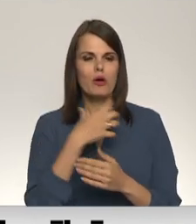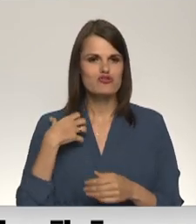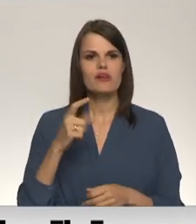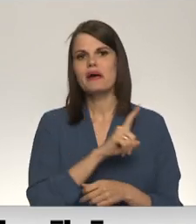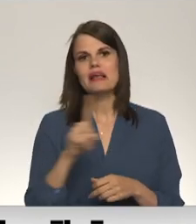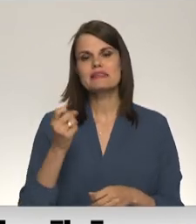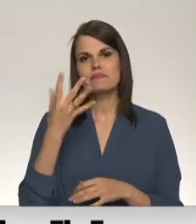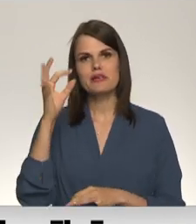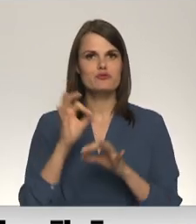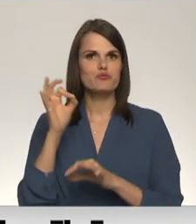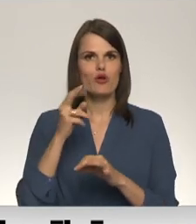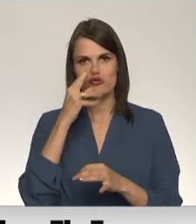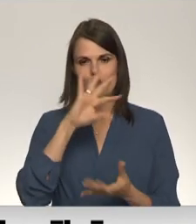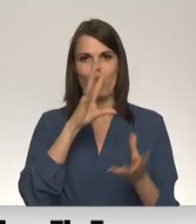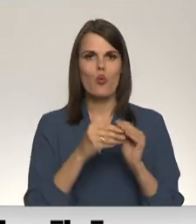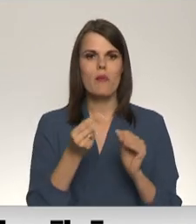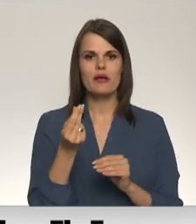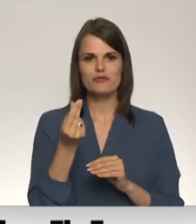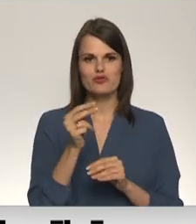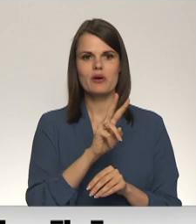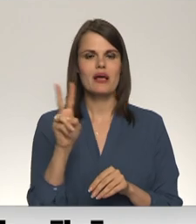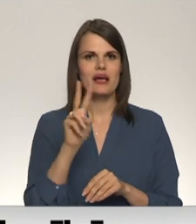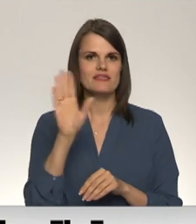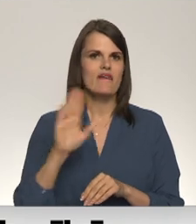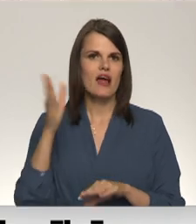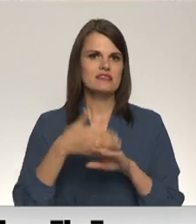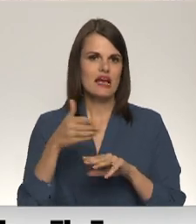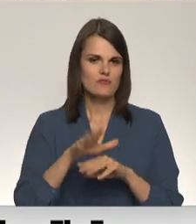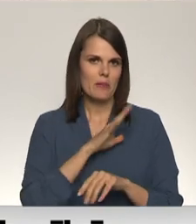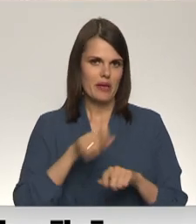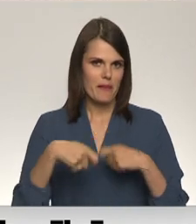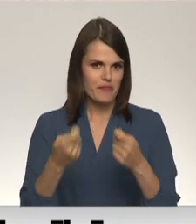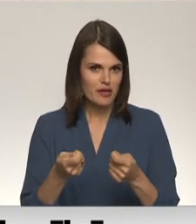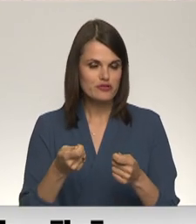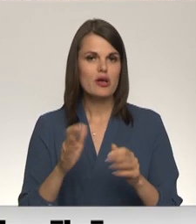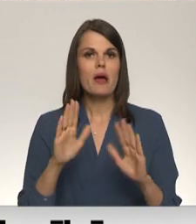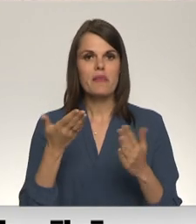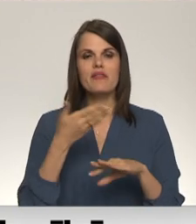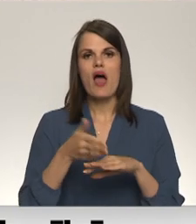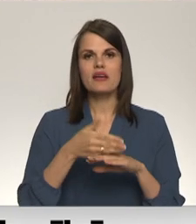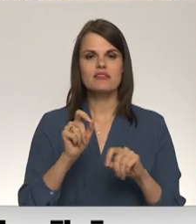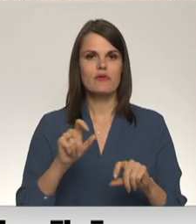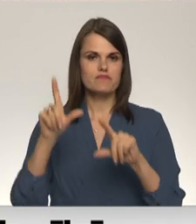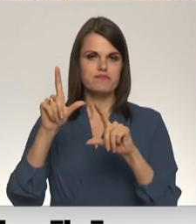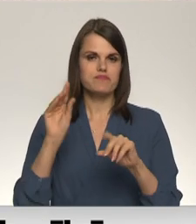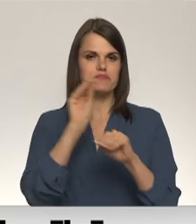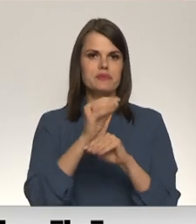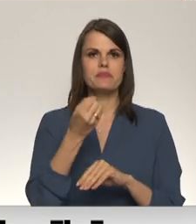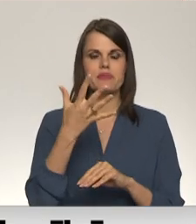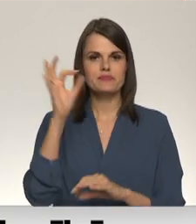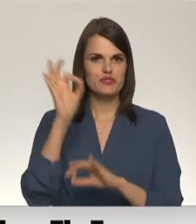no kopējās summas, kas valsts aizdevumā bija piešķirta. Tiesa aizdevuma palielināšana par